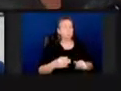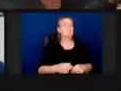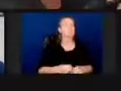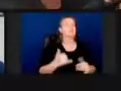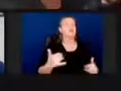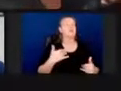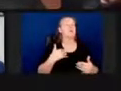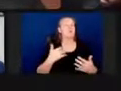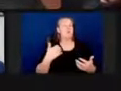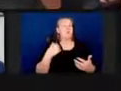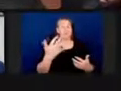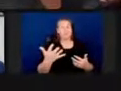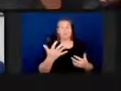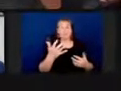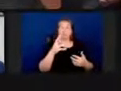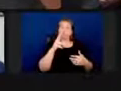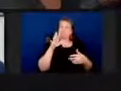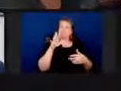Nilitaka